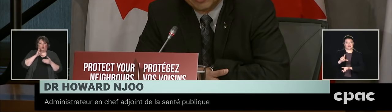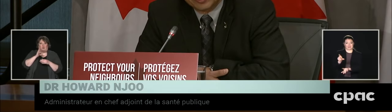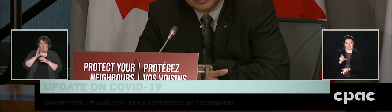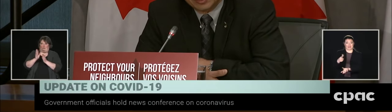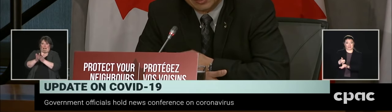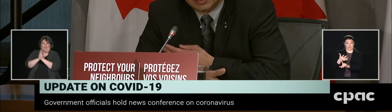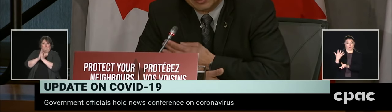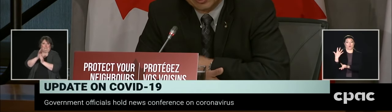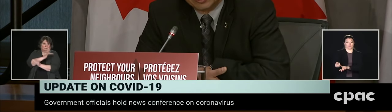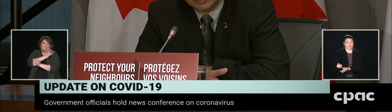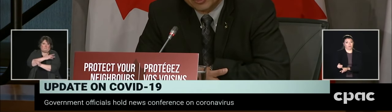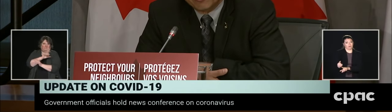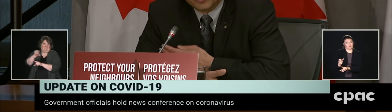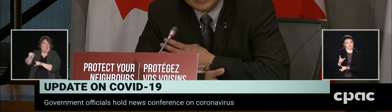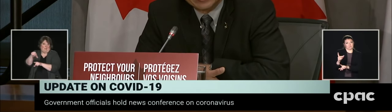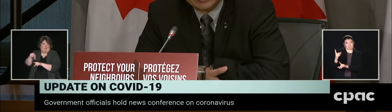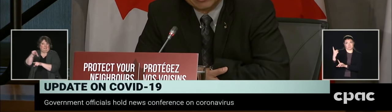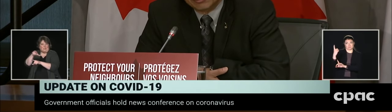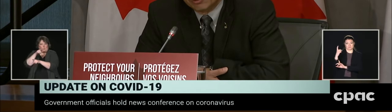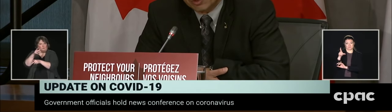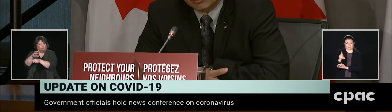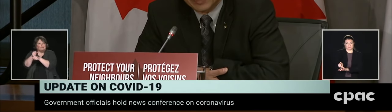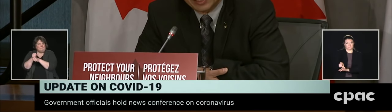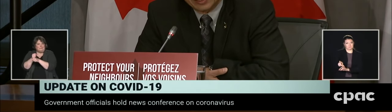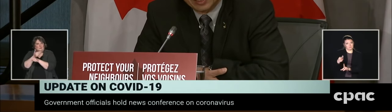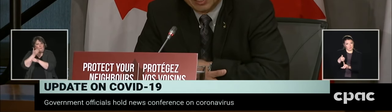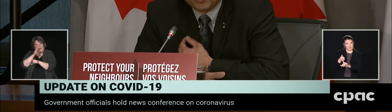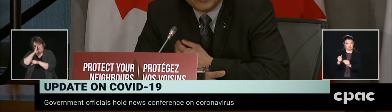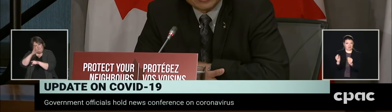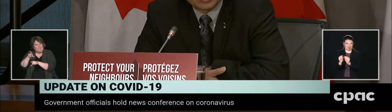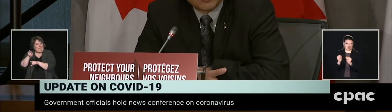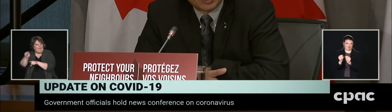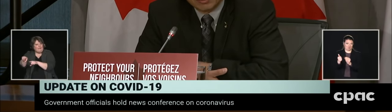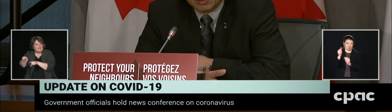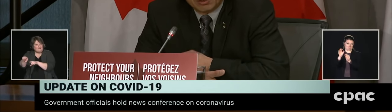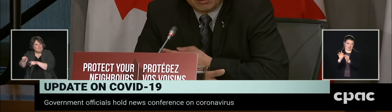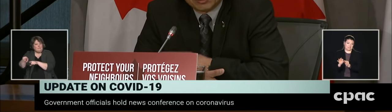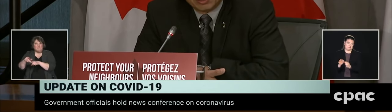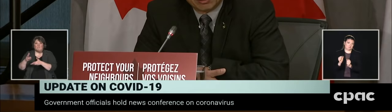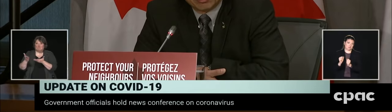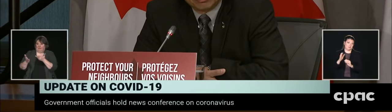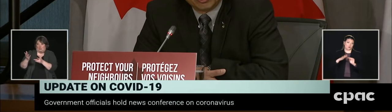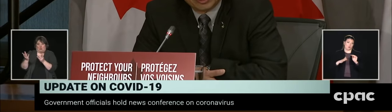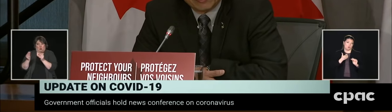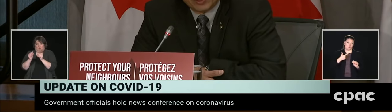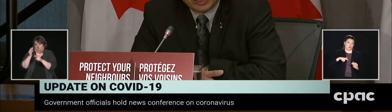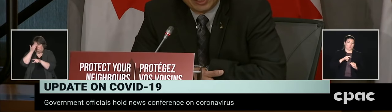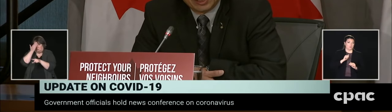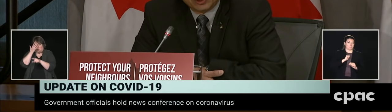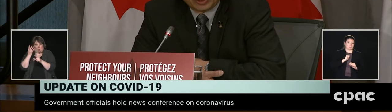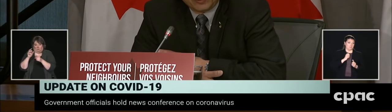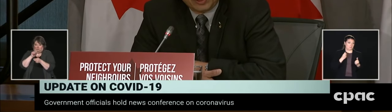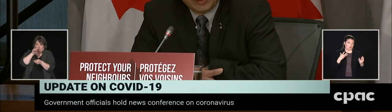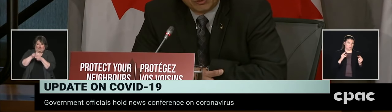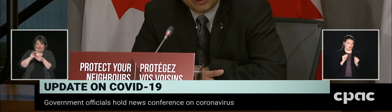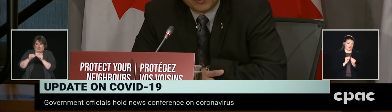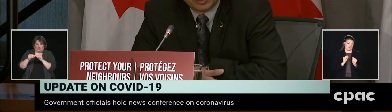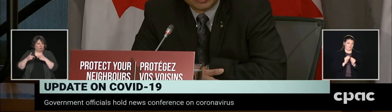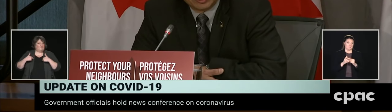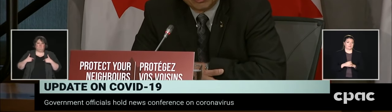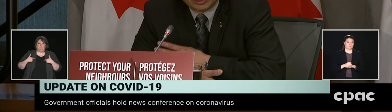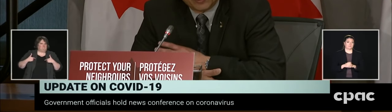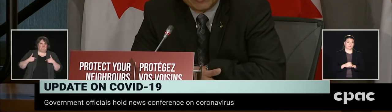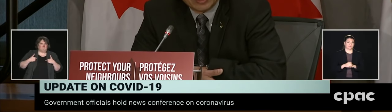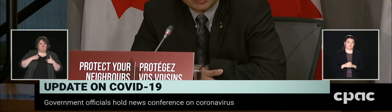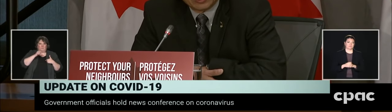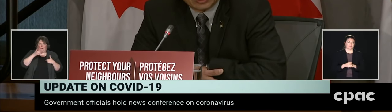peut-être ils ont des chiffres plus à date que nous autres. Mais moi, personnellement, on continue à travailler étroitement avec nos